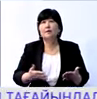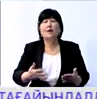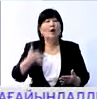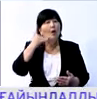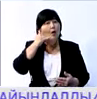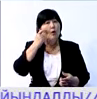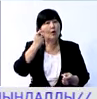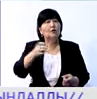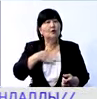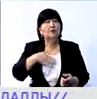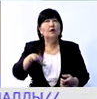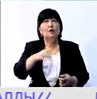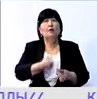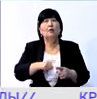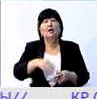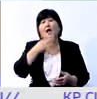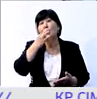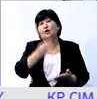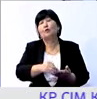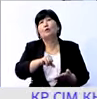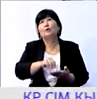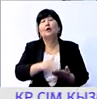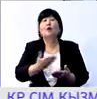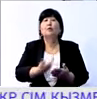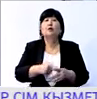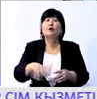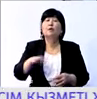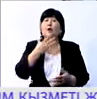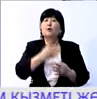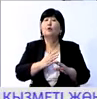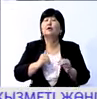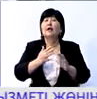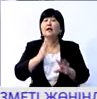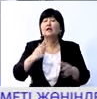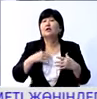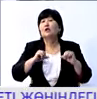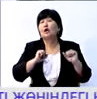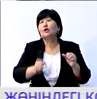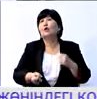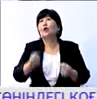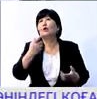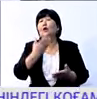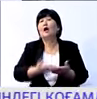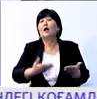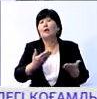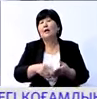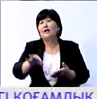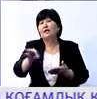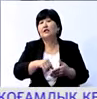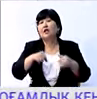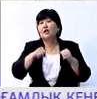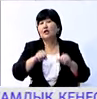қоңырау түседі бізге. Соның бәріне жауап беріп отырамыз. Бұның бәрі өз кезегінде денсаулық сақтау саласында туындаған мәселелерді жедел